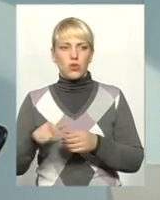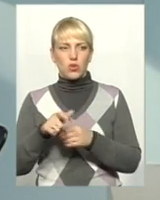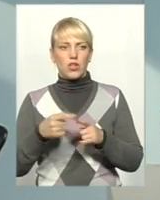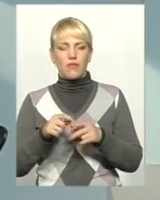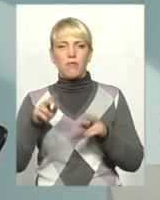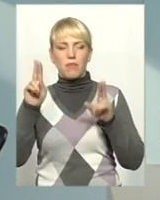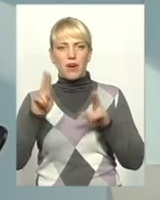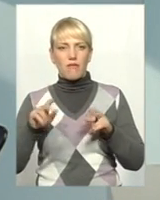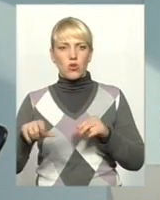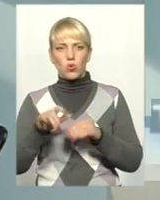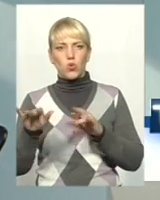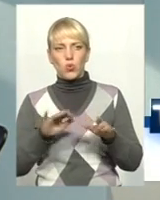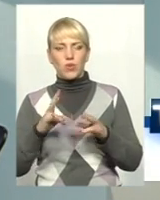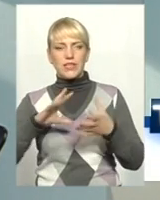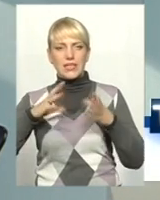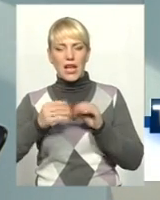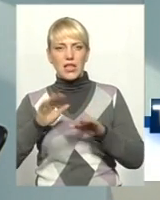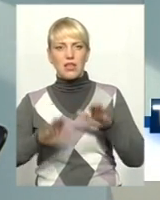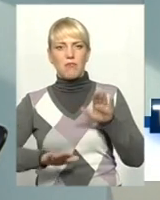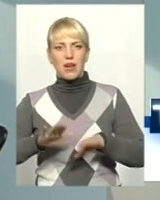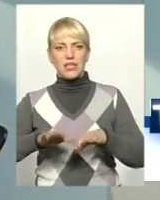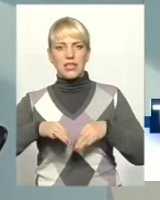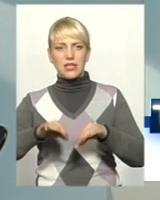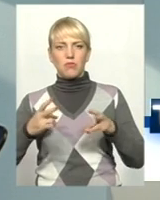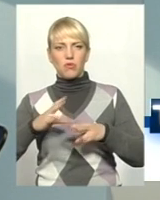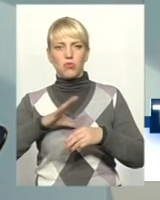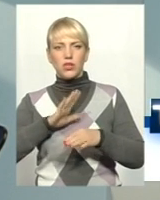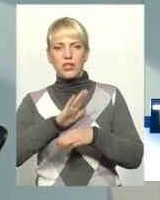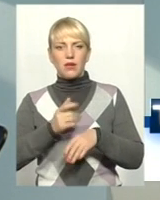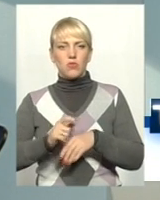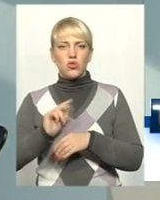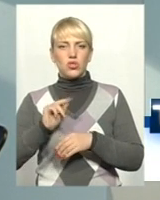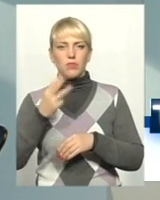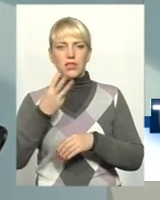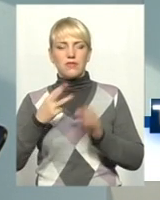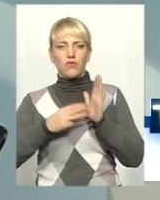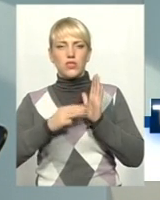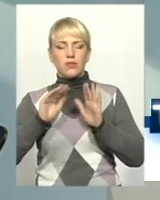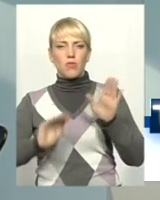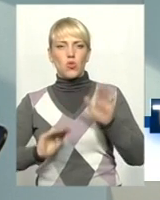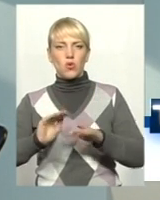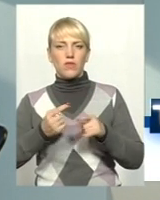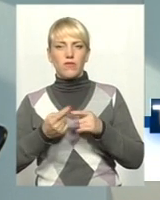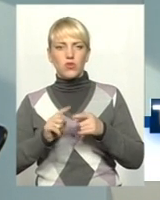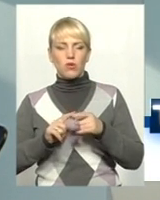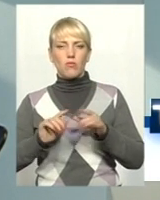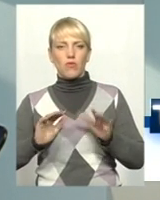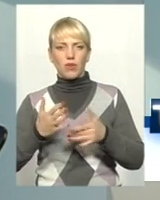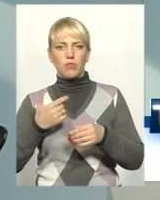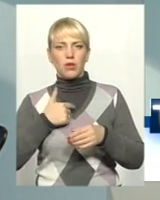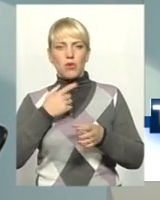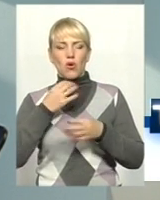чітко прописано, що загальна маса транспортного засобу має бути не більше 38 тонн. В даному випадку говорилось про